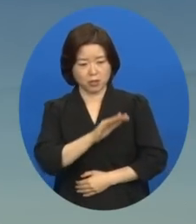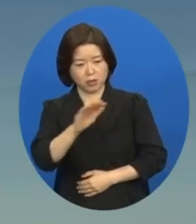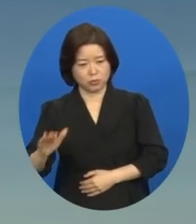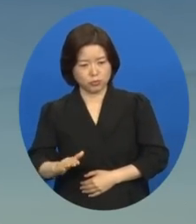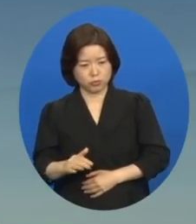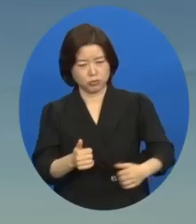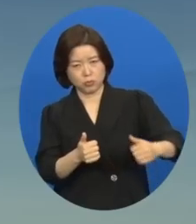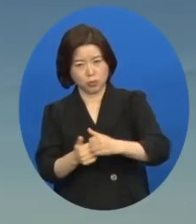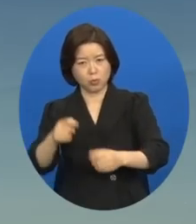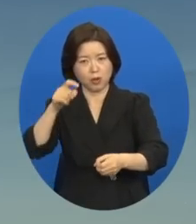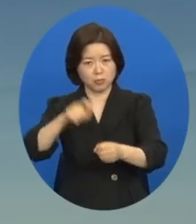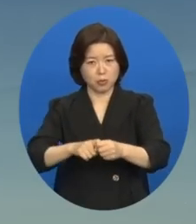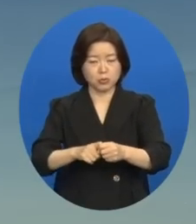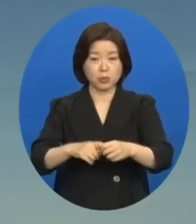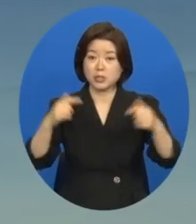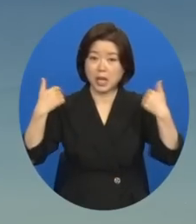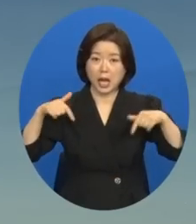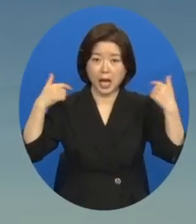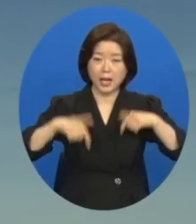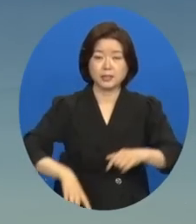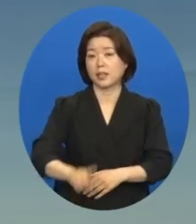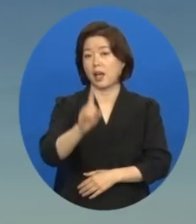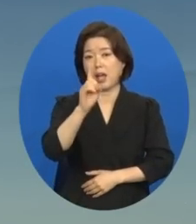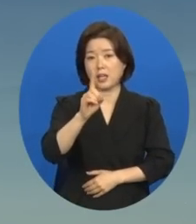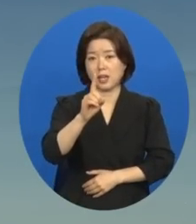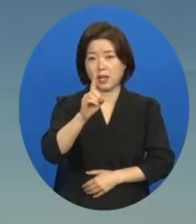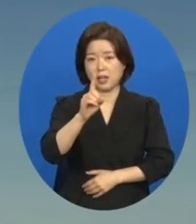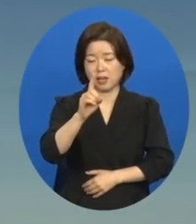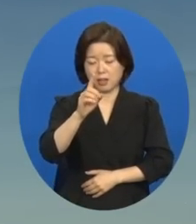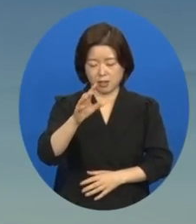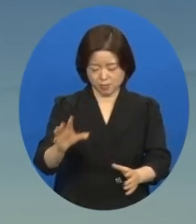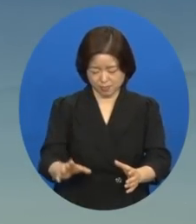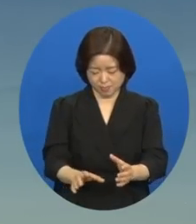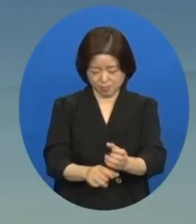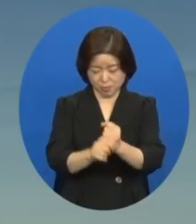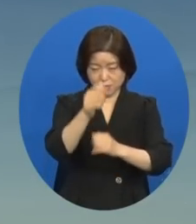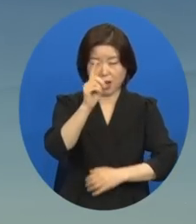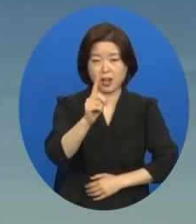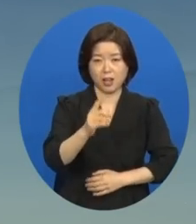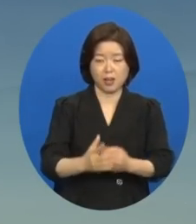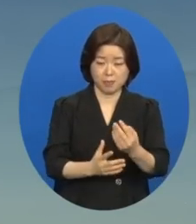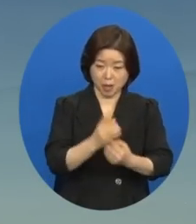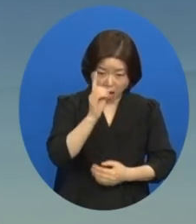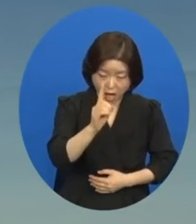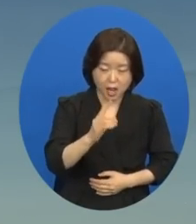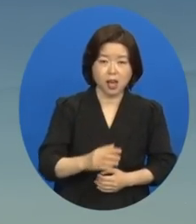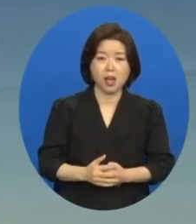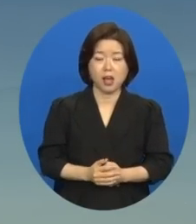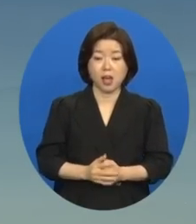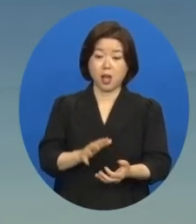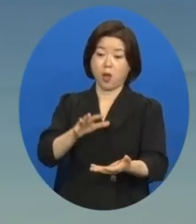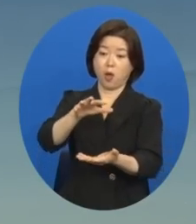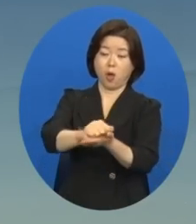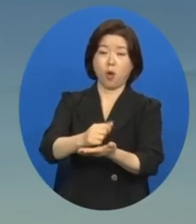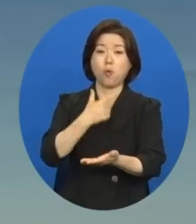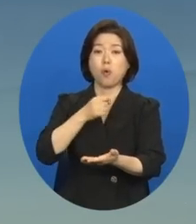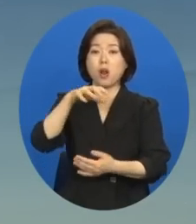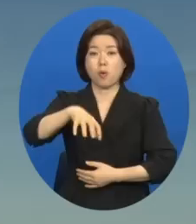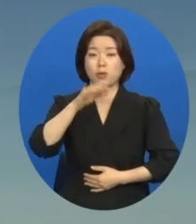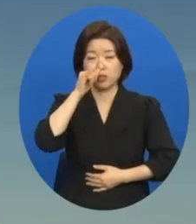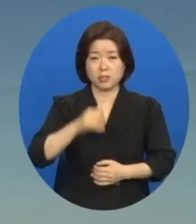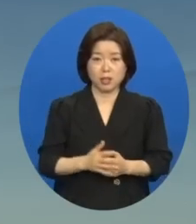공격하는 목적은 매번 한 가지로 귀결되어집니다. 그들이 점령하기 원하는 곳이 있어요.